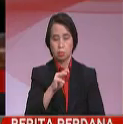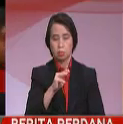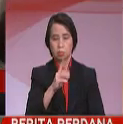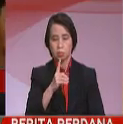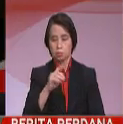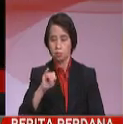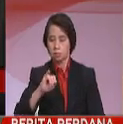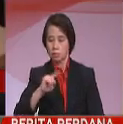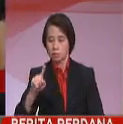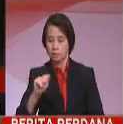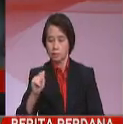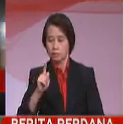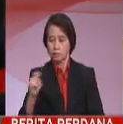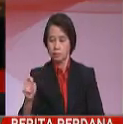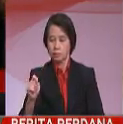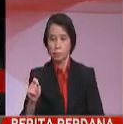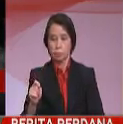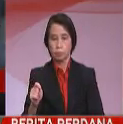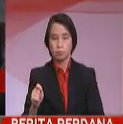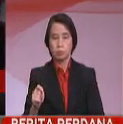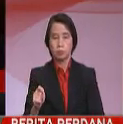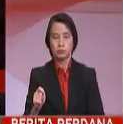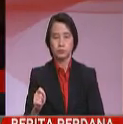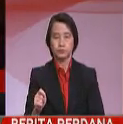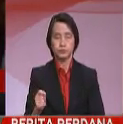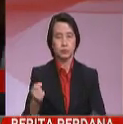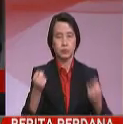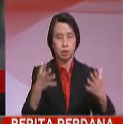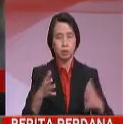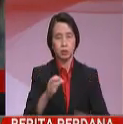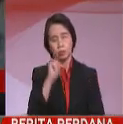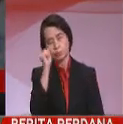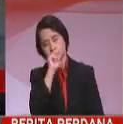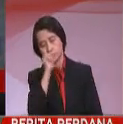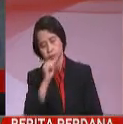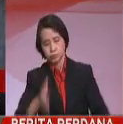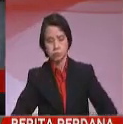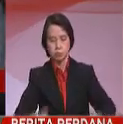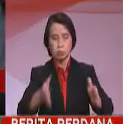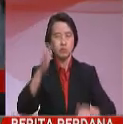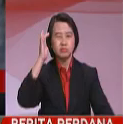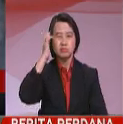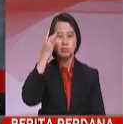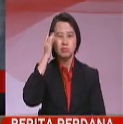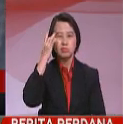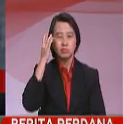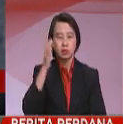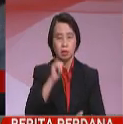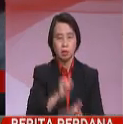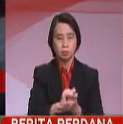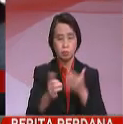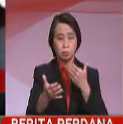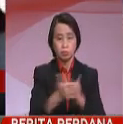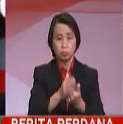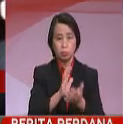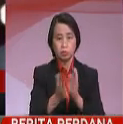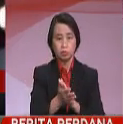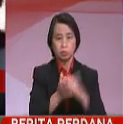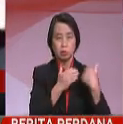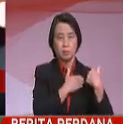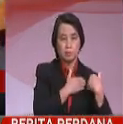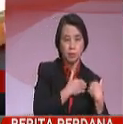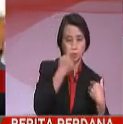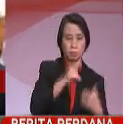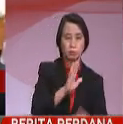Azman atau dikenali sebagai Bob Sentuhan, ramai penghibur jalanan kurang arif mengenai perkara itu sehingga menjadi beban